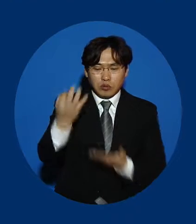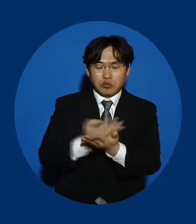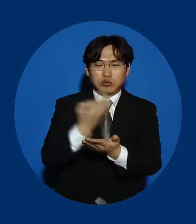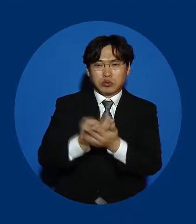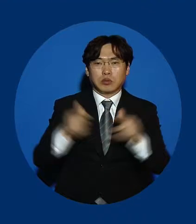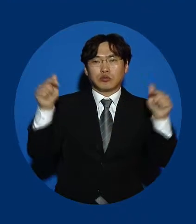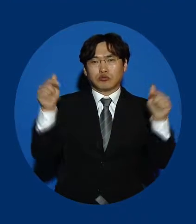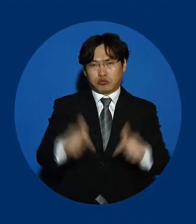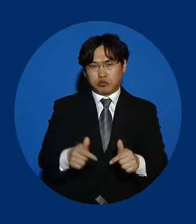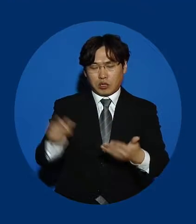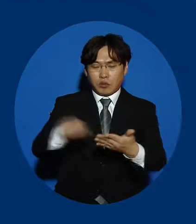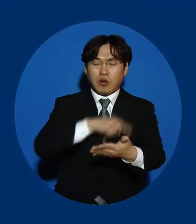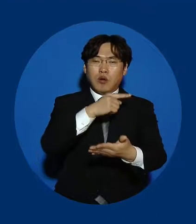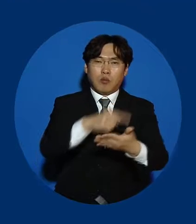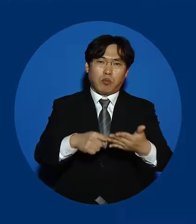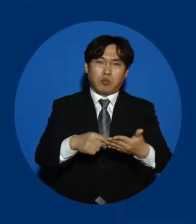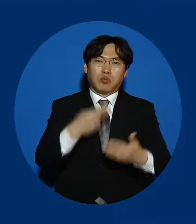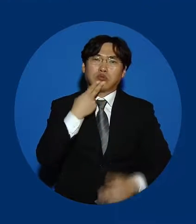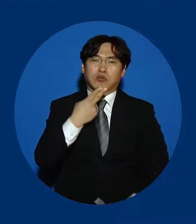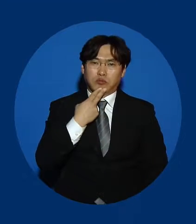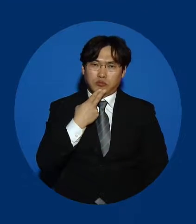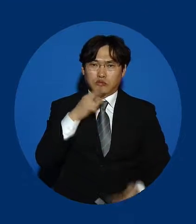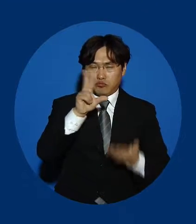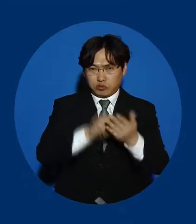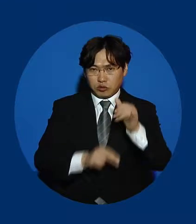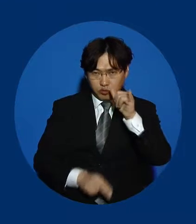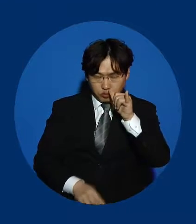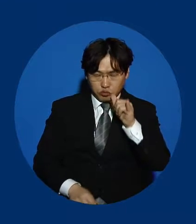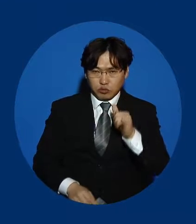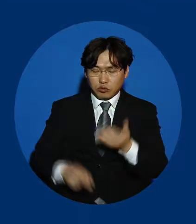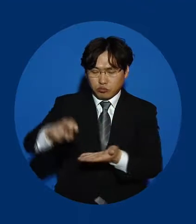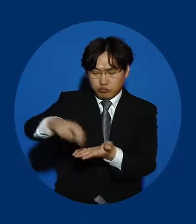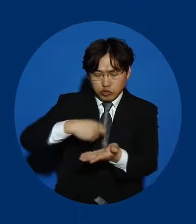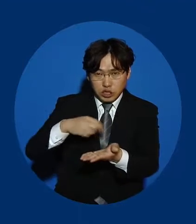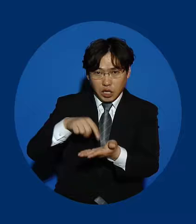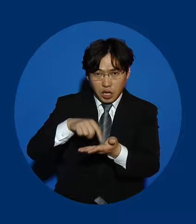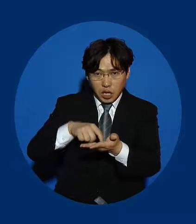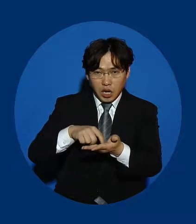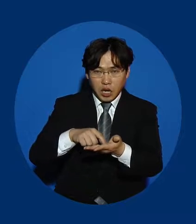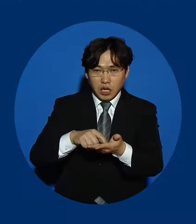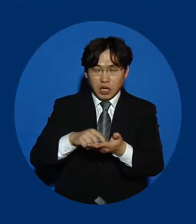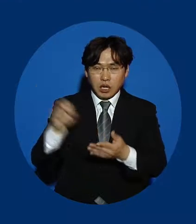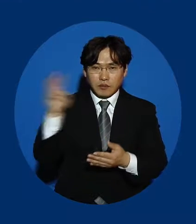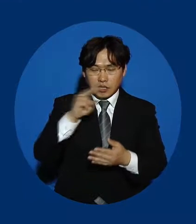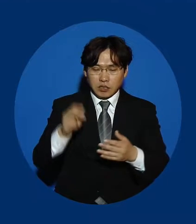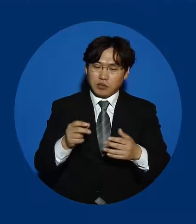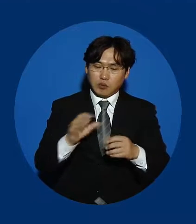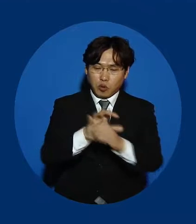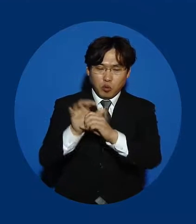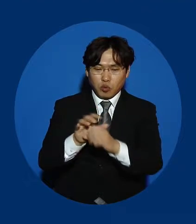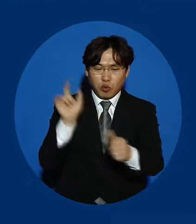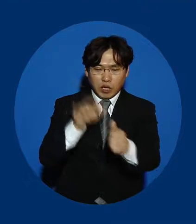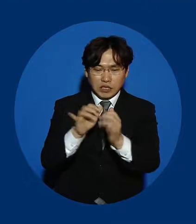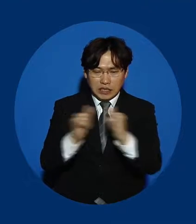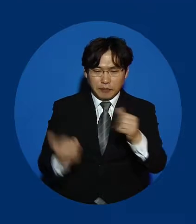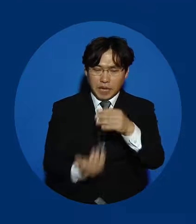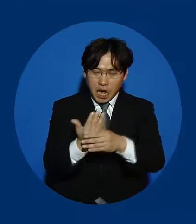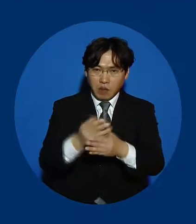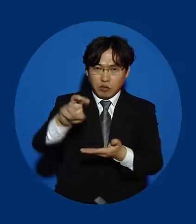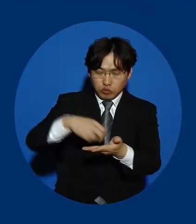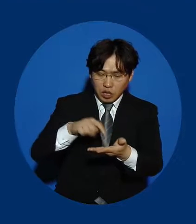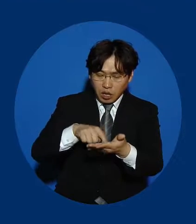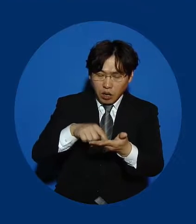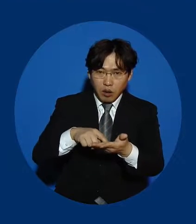지금 받을 수 없는 상황들 이런 문제들. 그다음에 재난 문자가 들어오는데 뒤에 URL 이